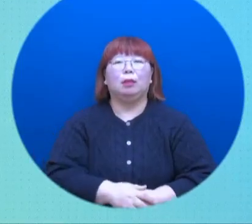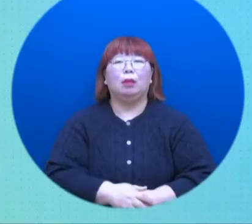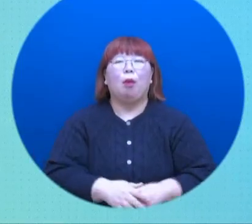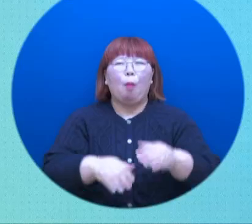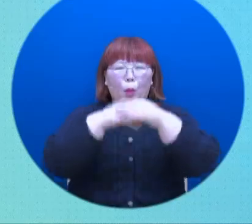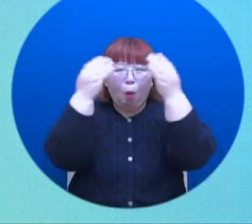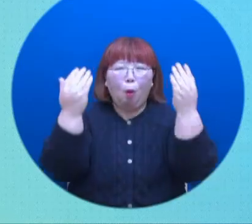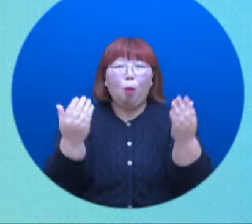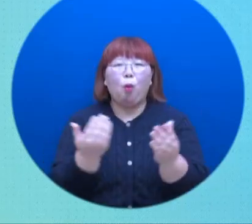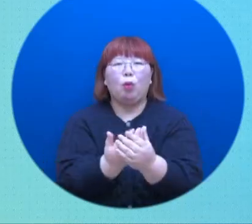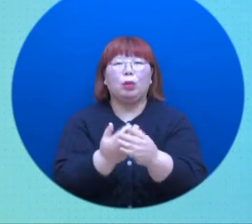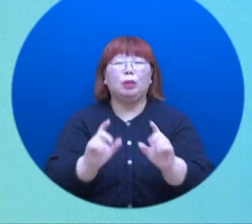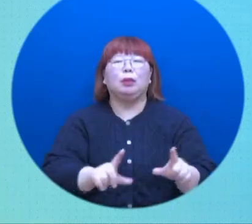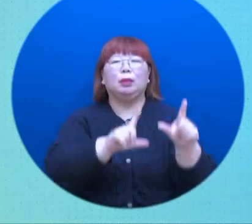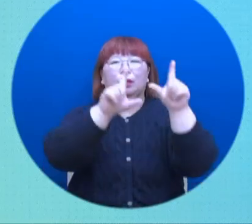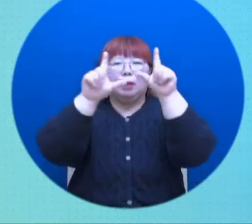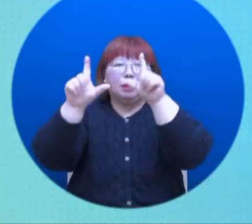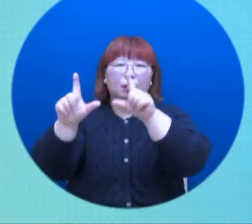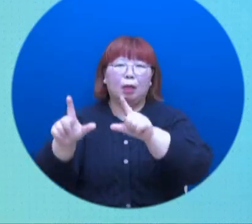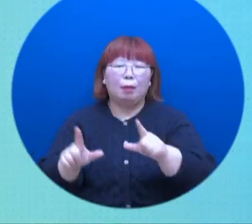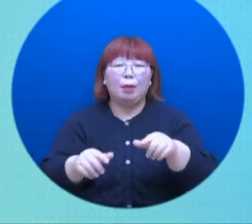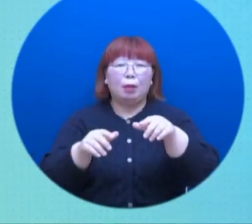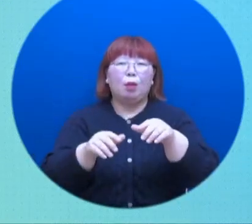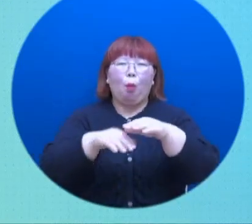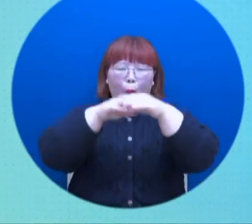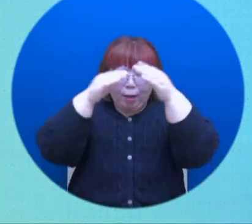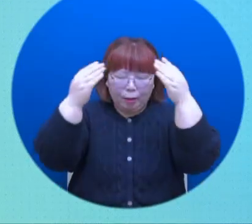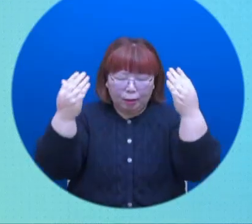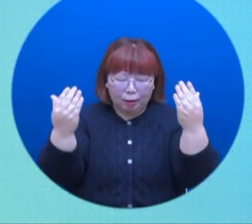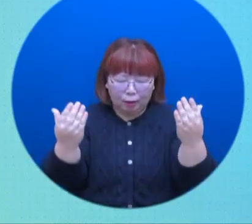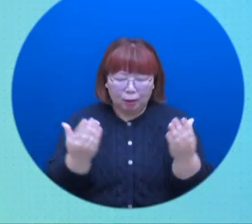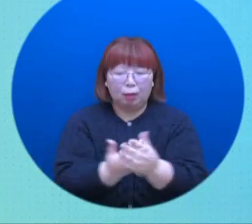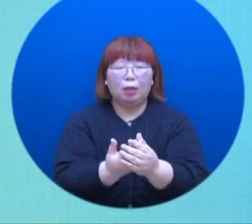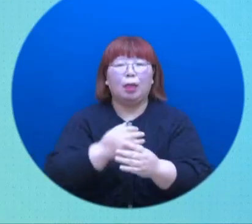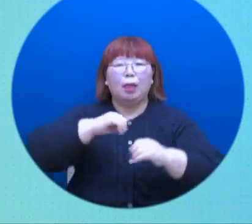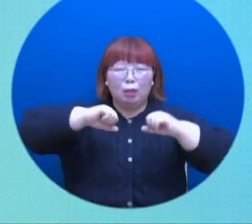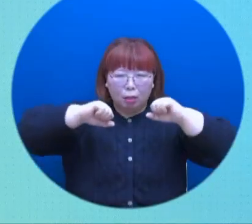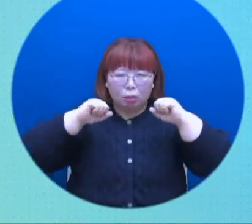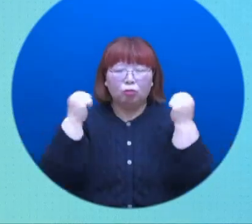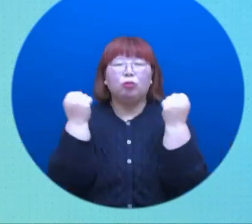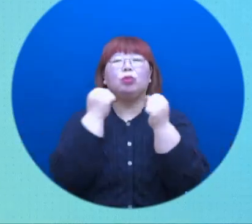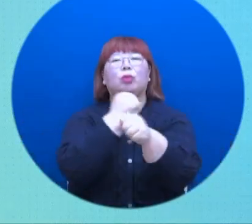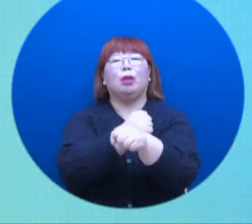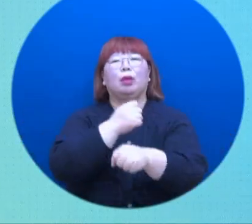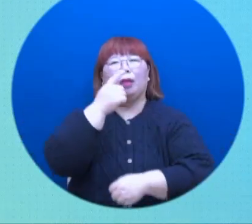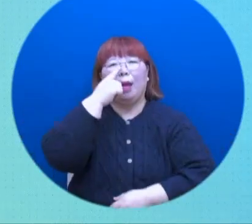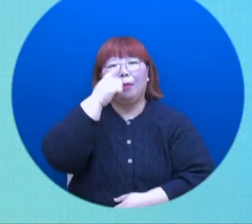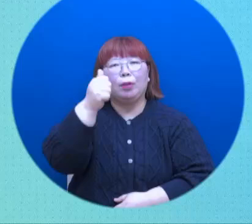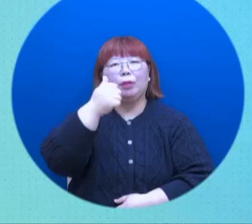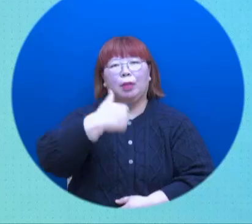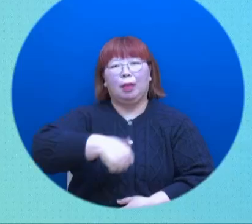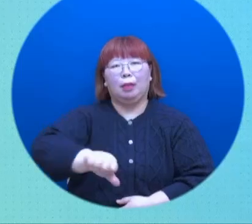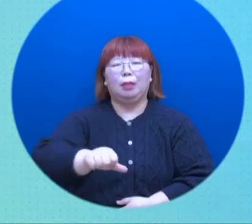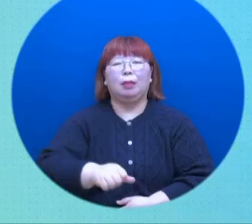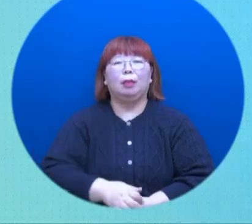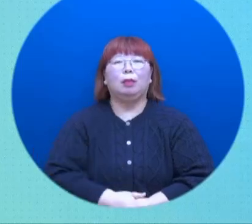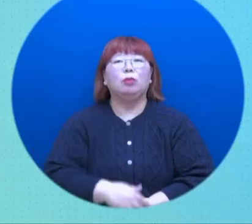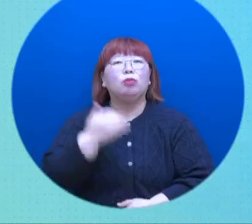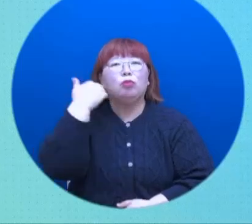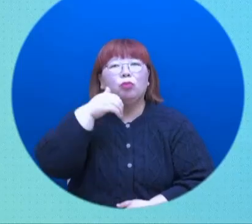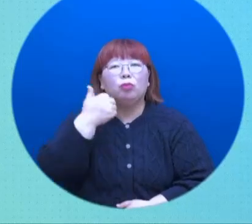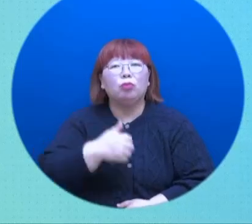모든 삶을 완전하게 순종하신 그 아버지의 아들.